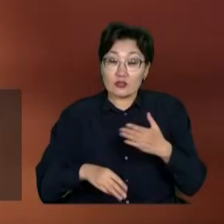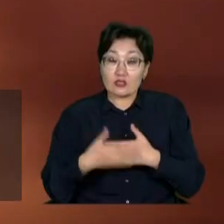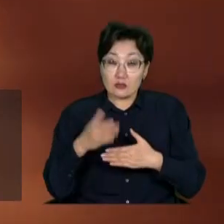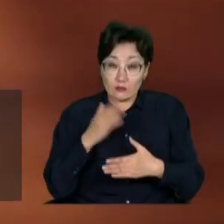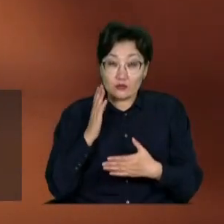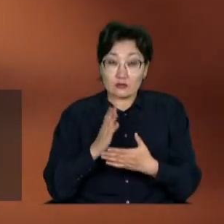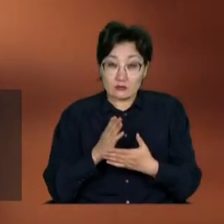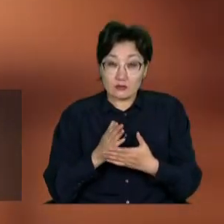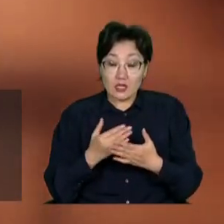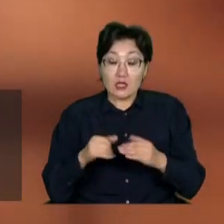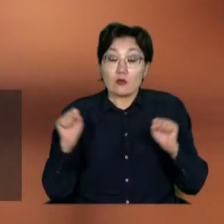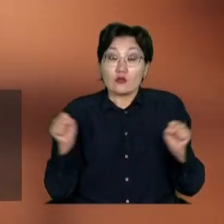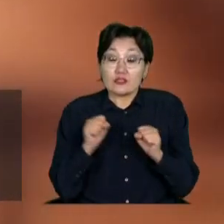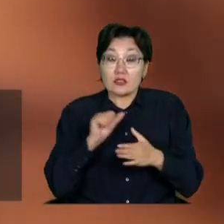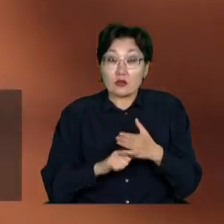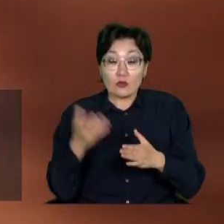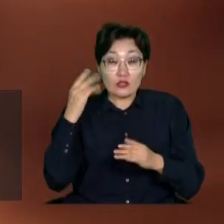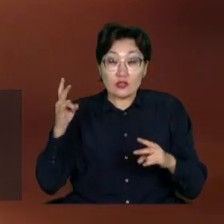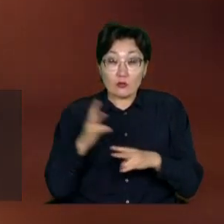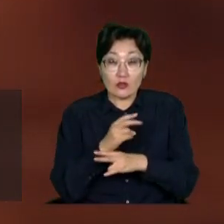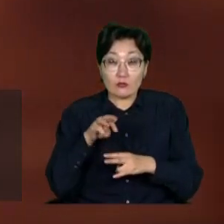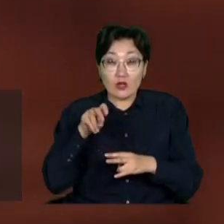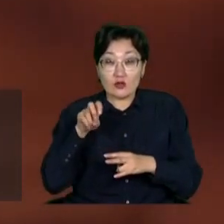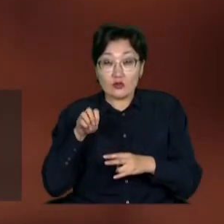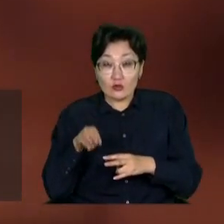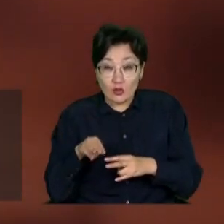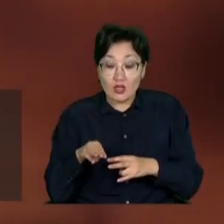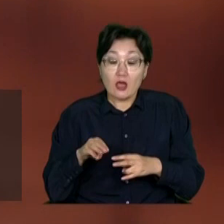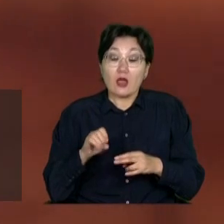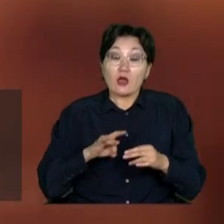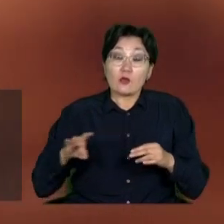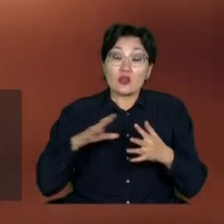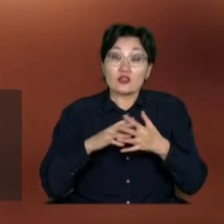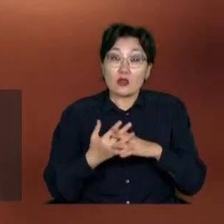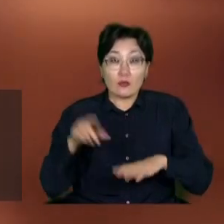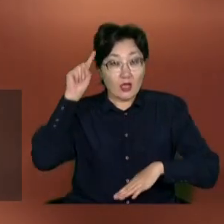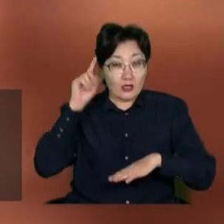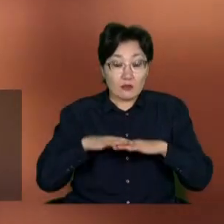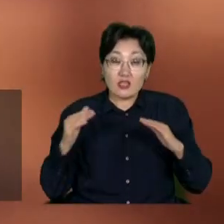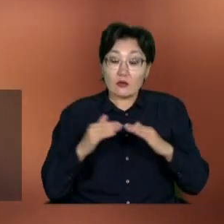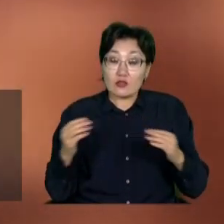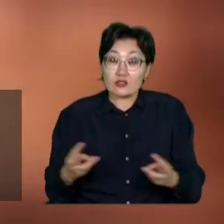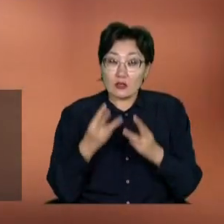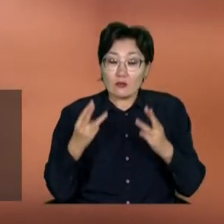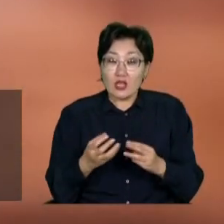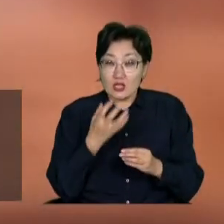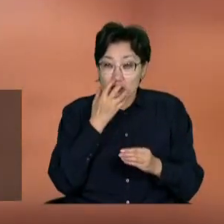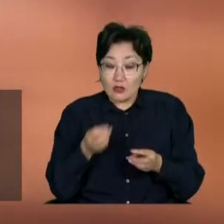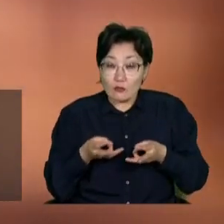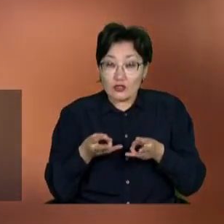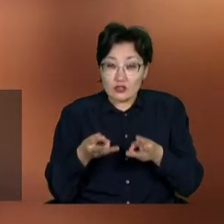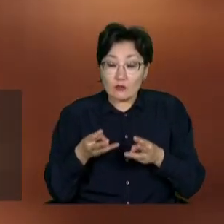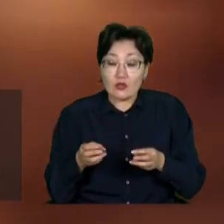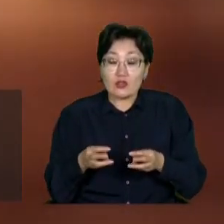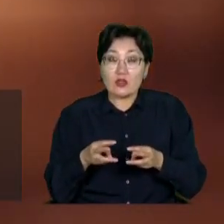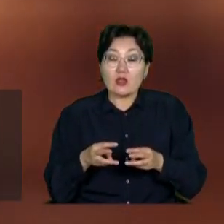жатыр. Аяз салдарынан өткен түні Мамлют ауданы Воскресеновка ауылының әкімдік ғимараты өртеніп кетті. Жылу қазандығында пештен шыққан